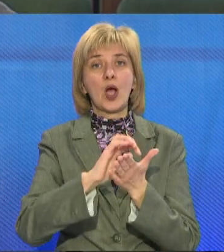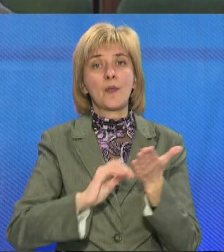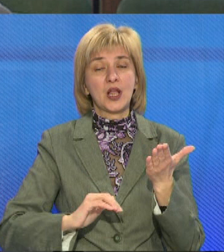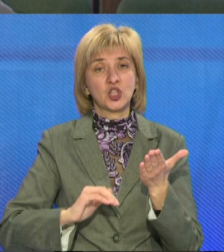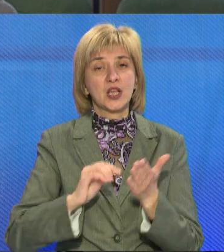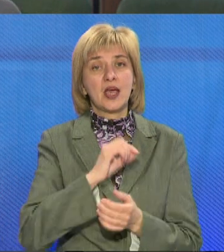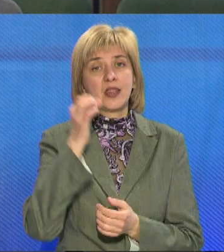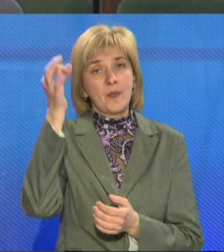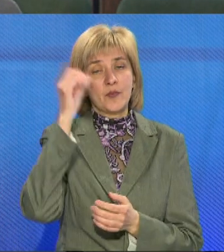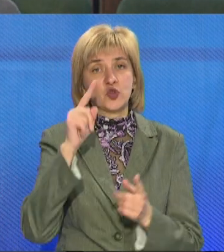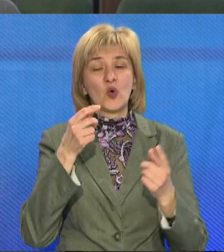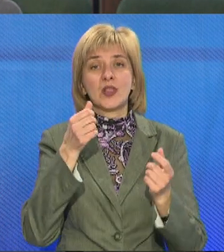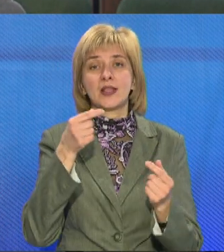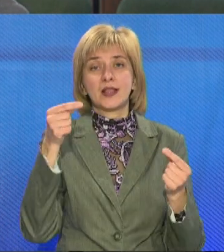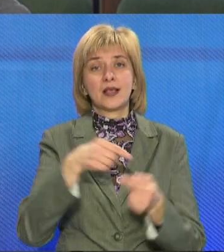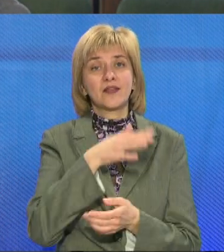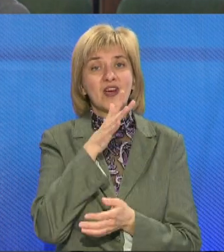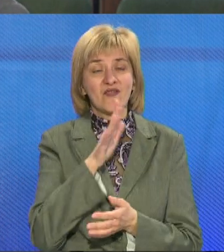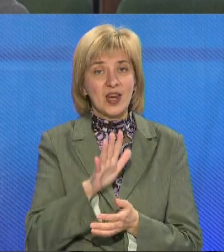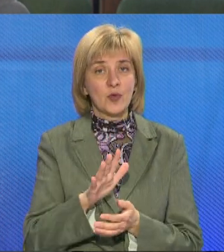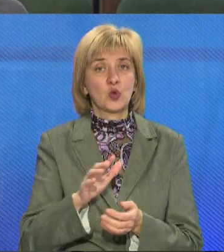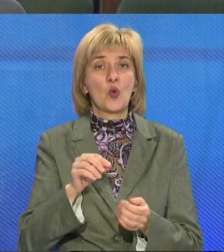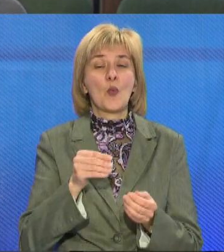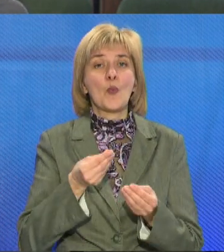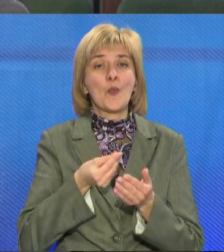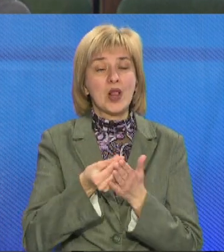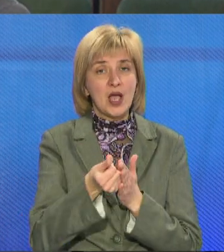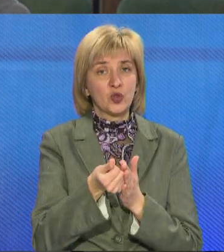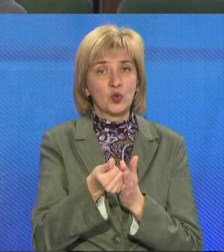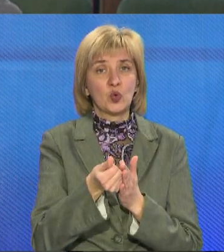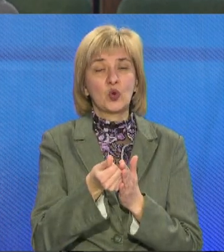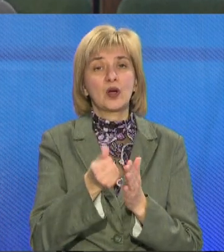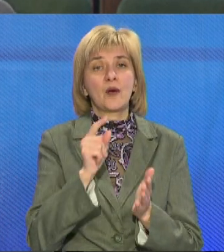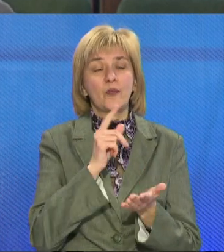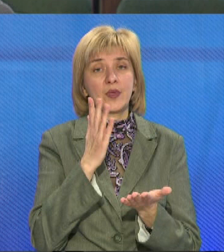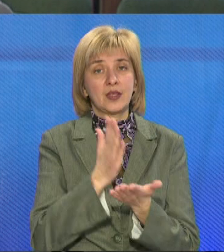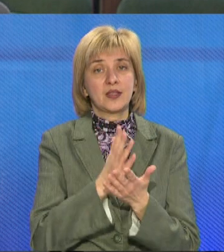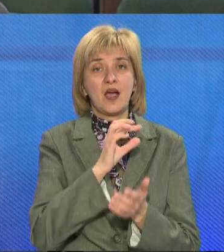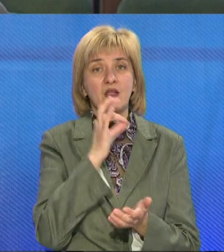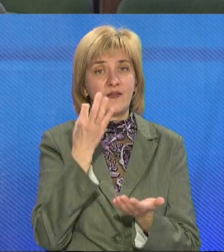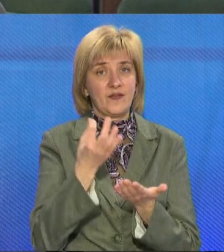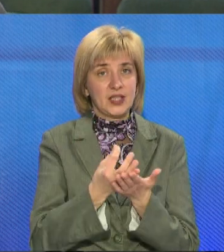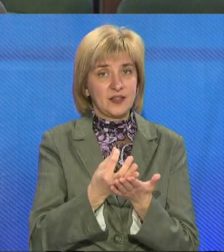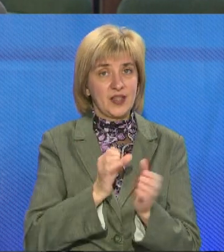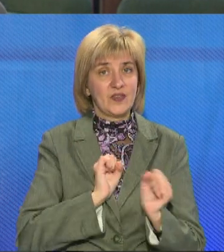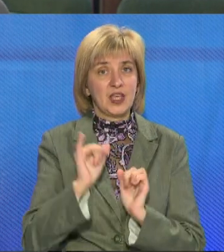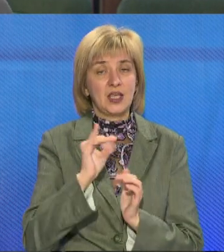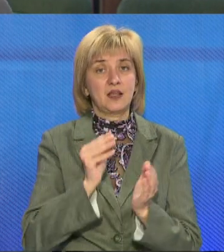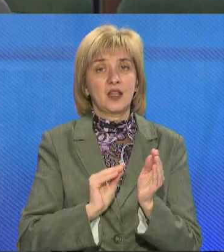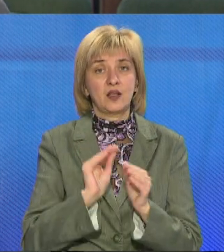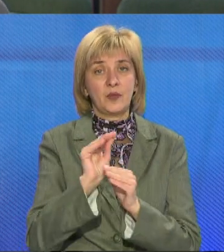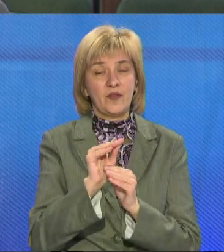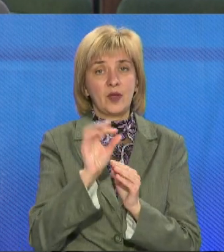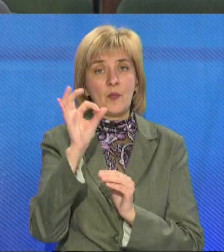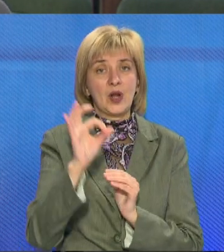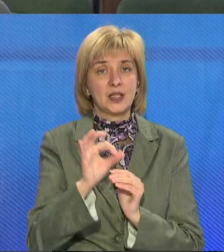за несвоевременную плату налогов предусмотрена административная ответственность, а также начисляются пени. В